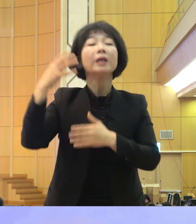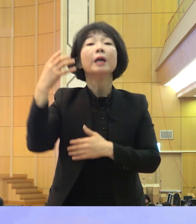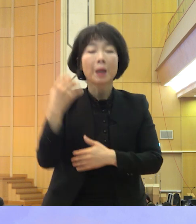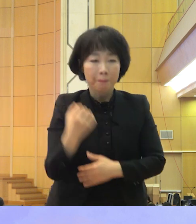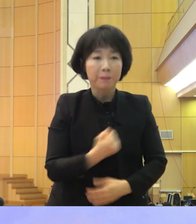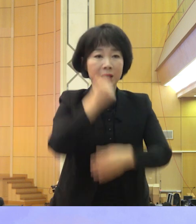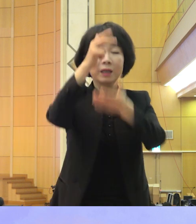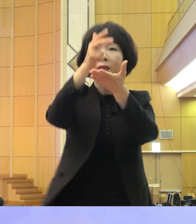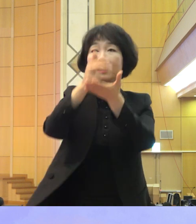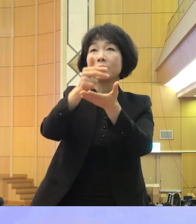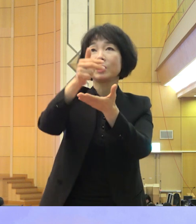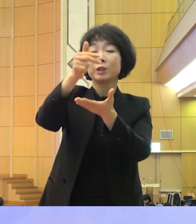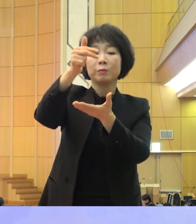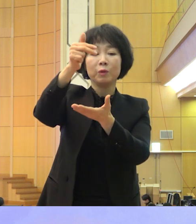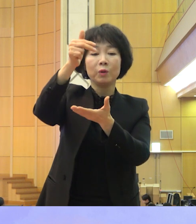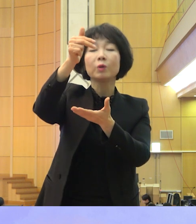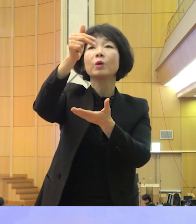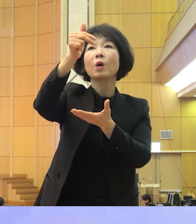사람,